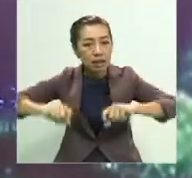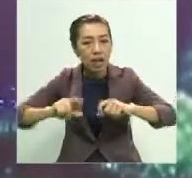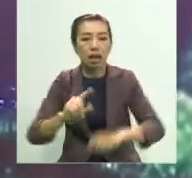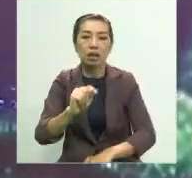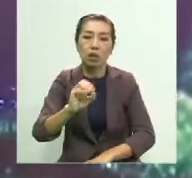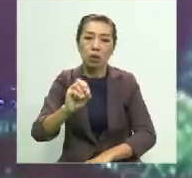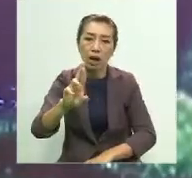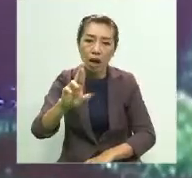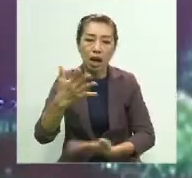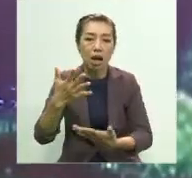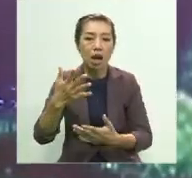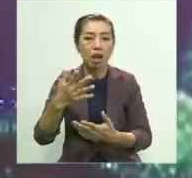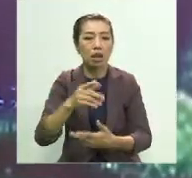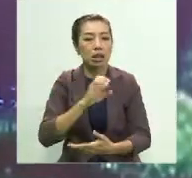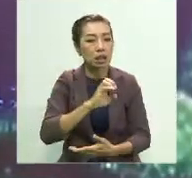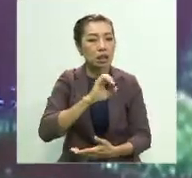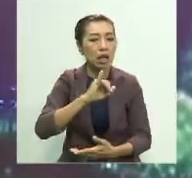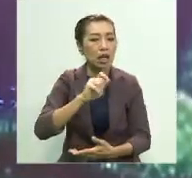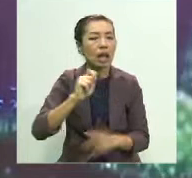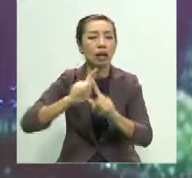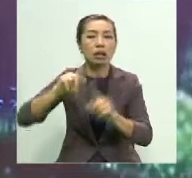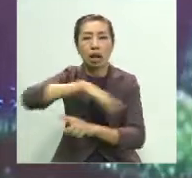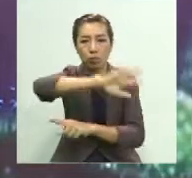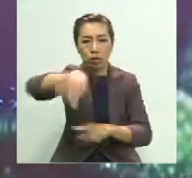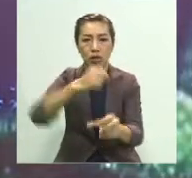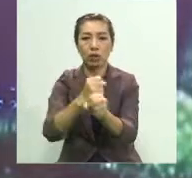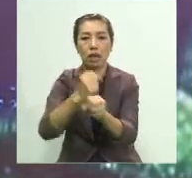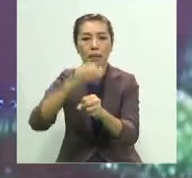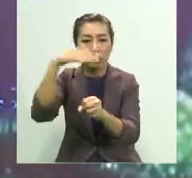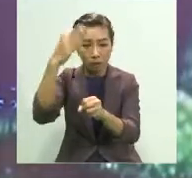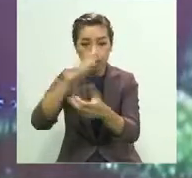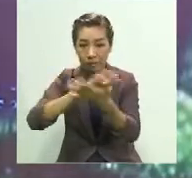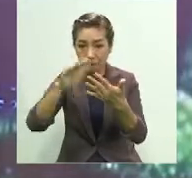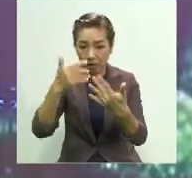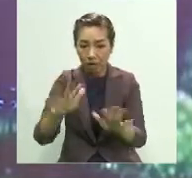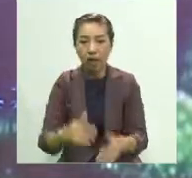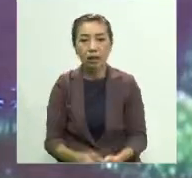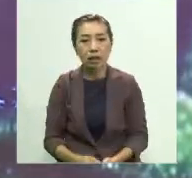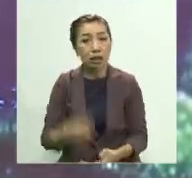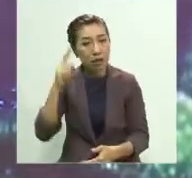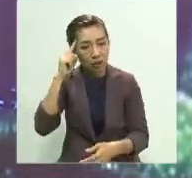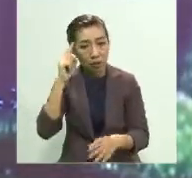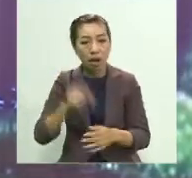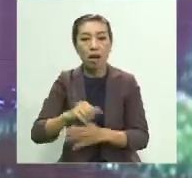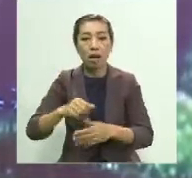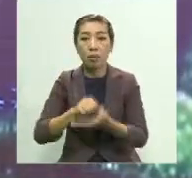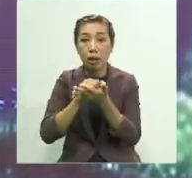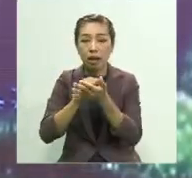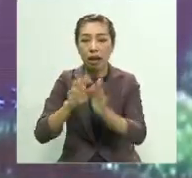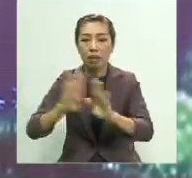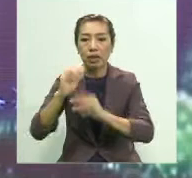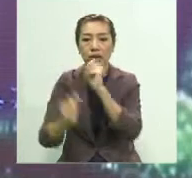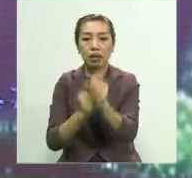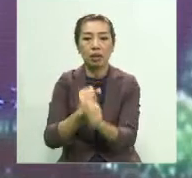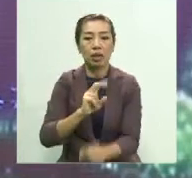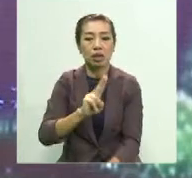ทำ BAA ต่างๆมันต้องทำทั้งหมดนะเสร็จแล้วก็คงจะให้บริการได้ในปี2565นะครับในเรื่อง